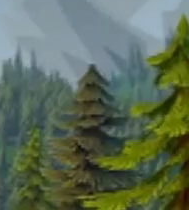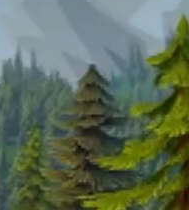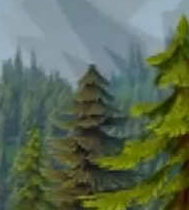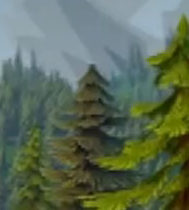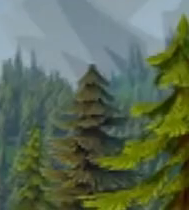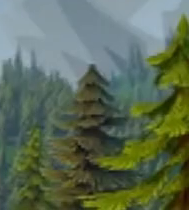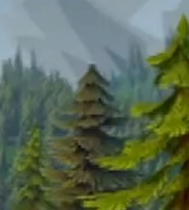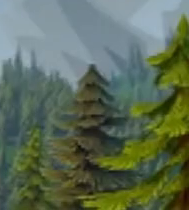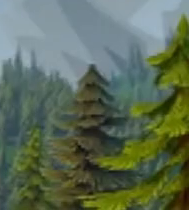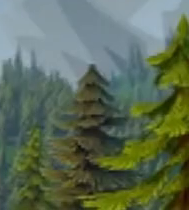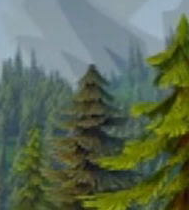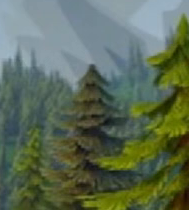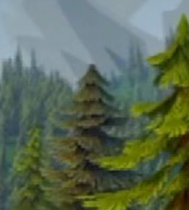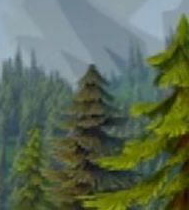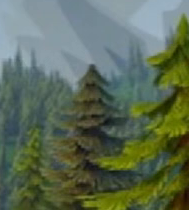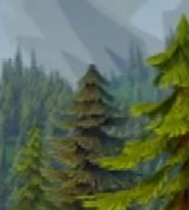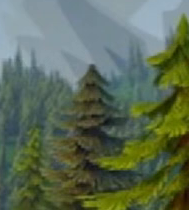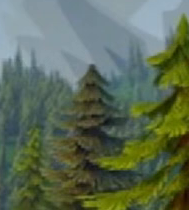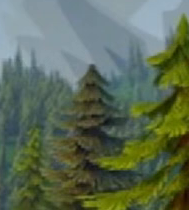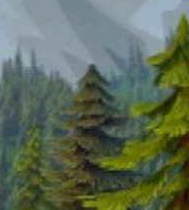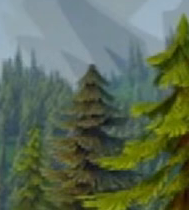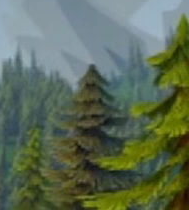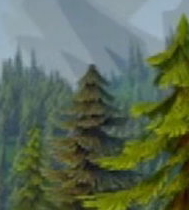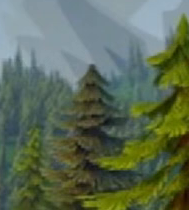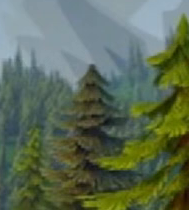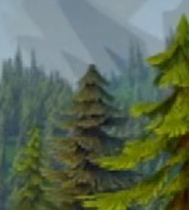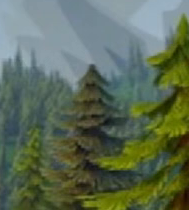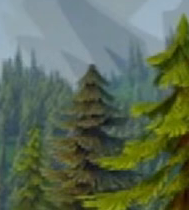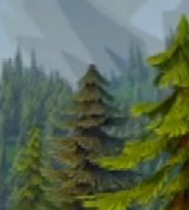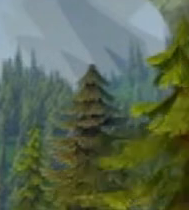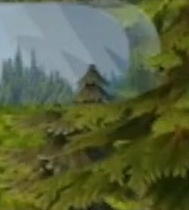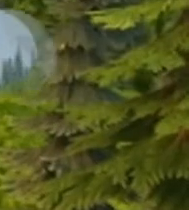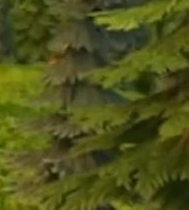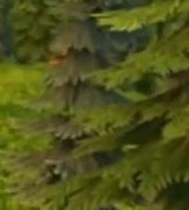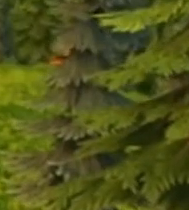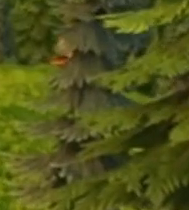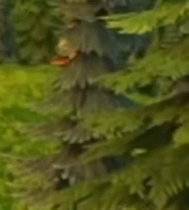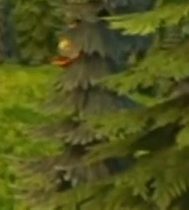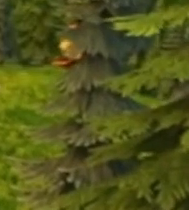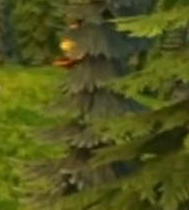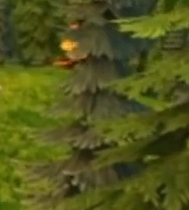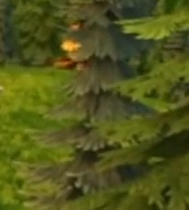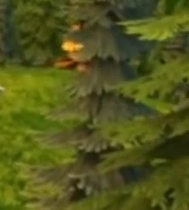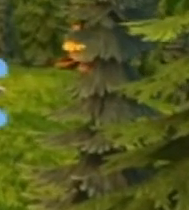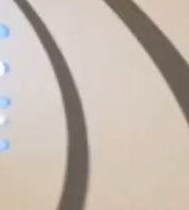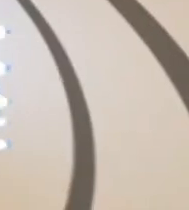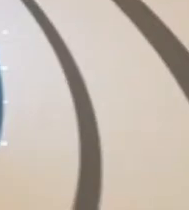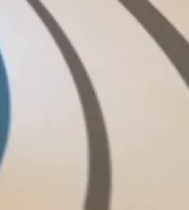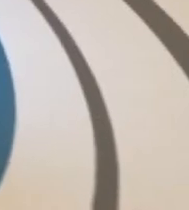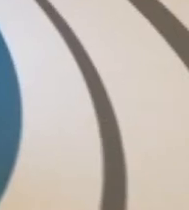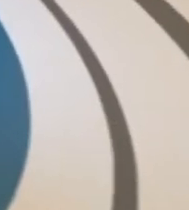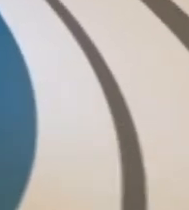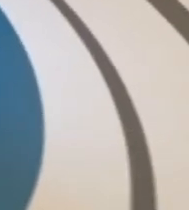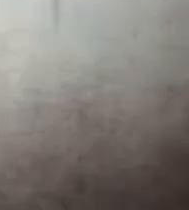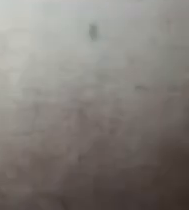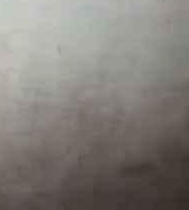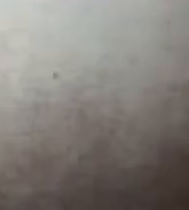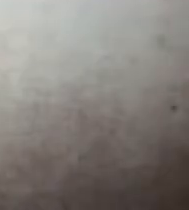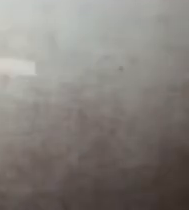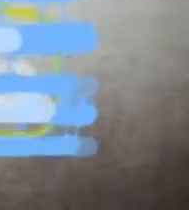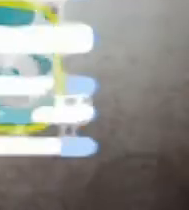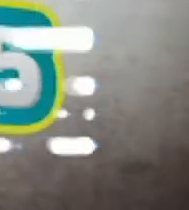საქართველოს პირველი არხი და West Animation-ი წარმოგიდგენთ. ყურადღება, ყურადღება. შაბათს და